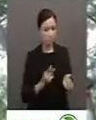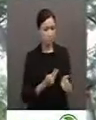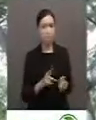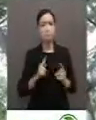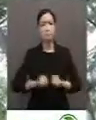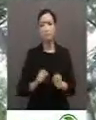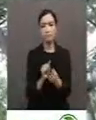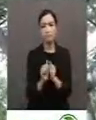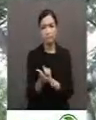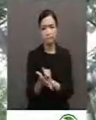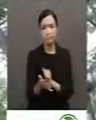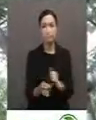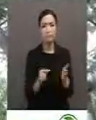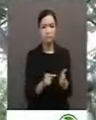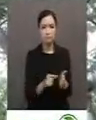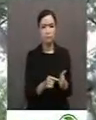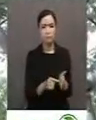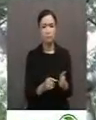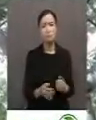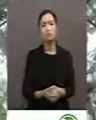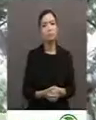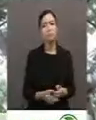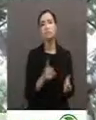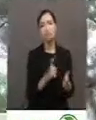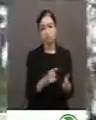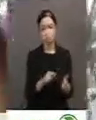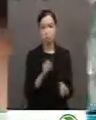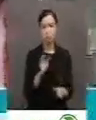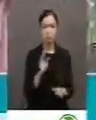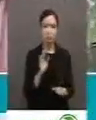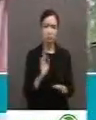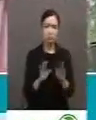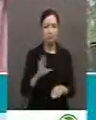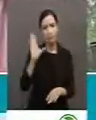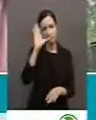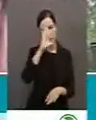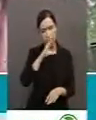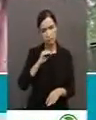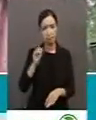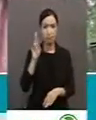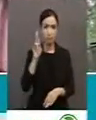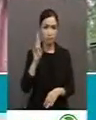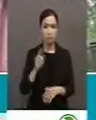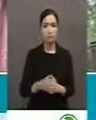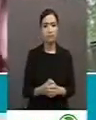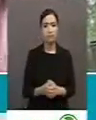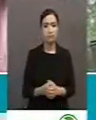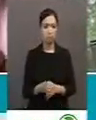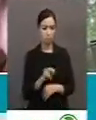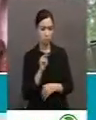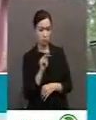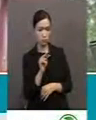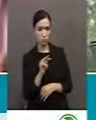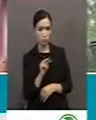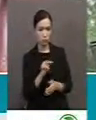๋กันปลามันก็มาเป็นในมื้อนั้น ครับ ประมาณ 6:00 น. ครับ ลุกไปเบิ่งนี่ปลามัน